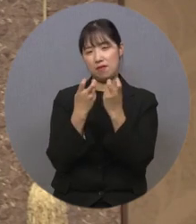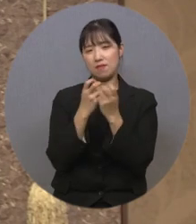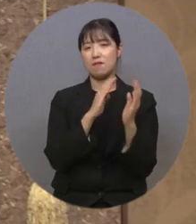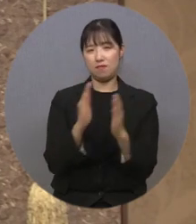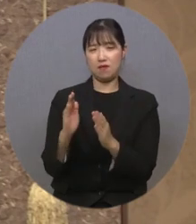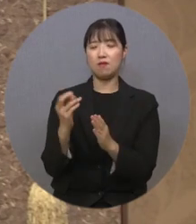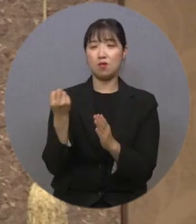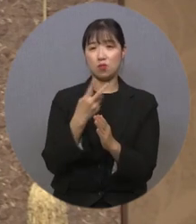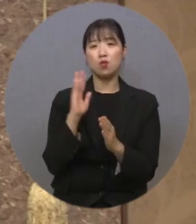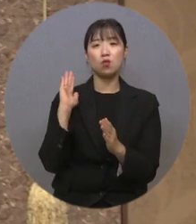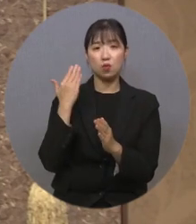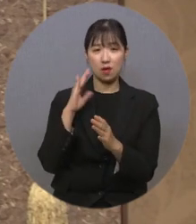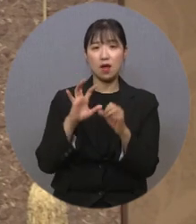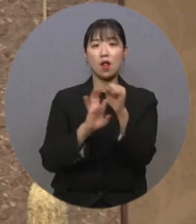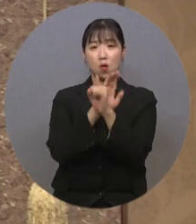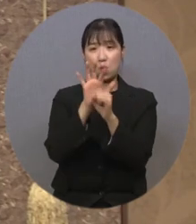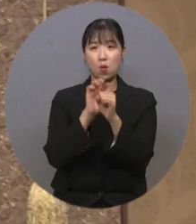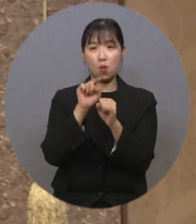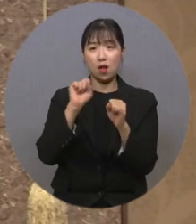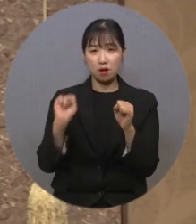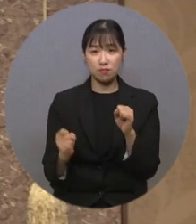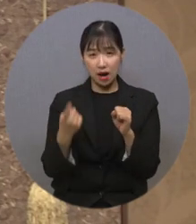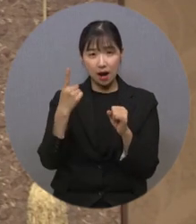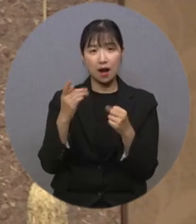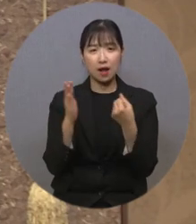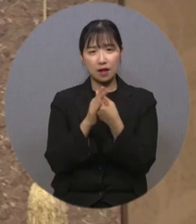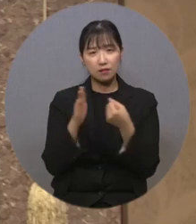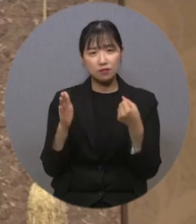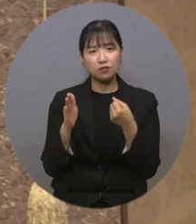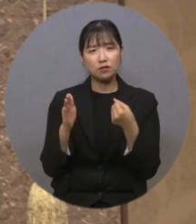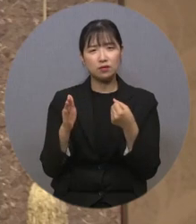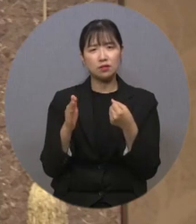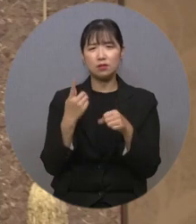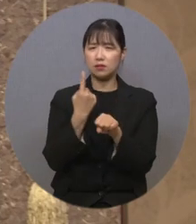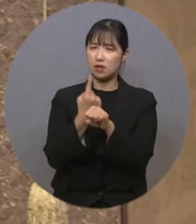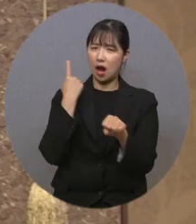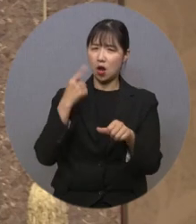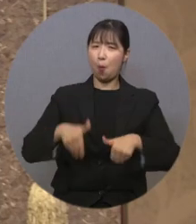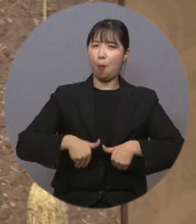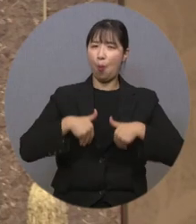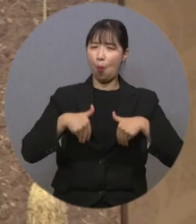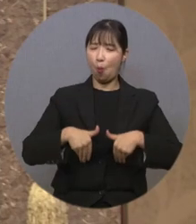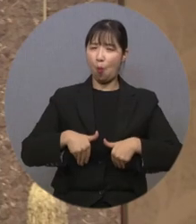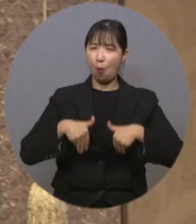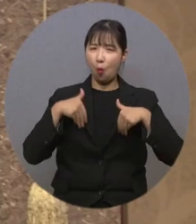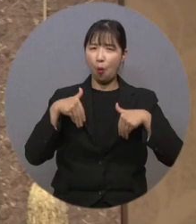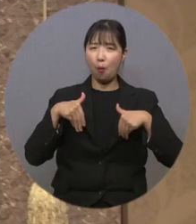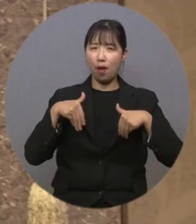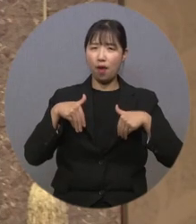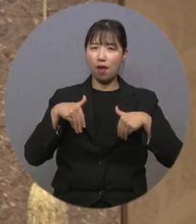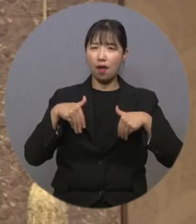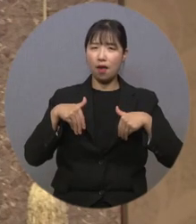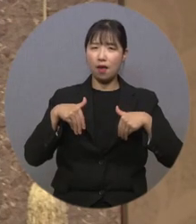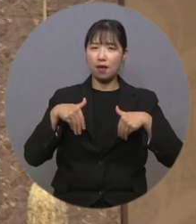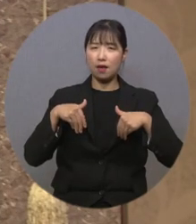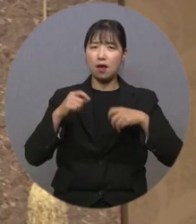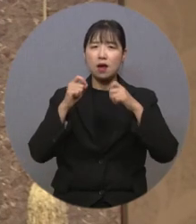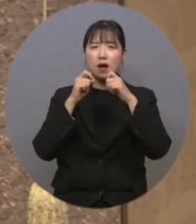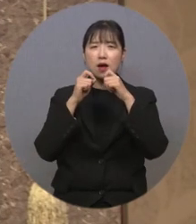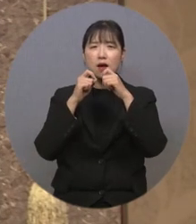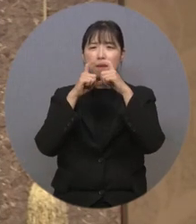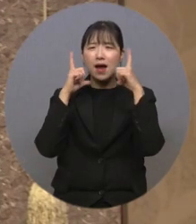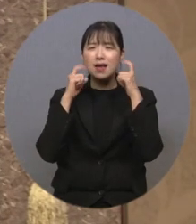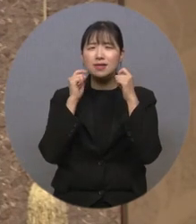또 최근에는 코로나로 인해가지고 아마 작년 봄에 그